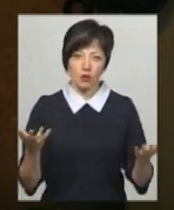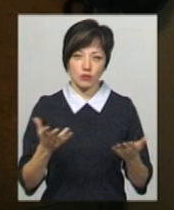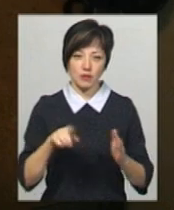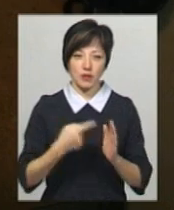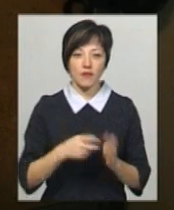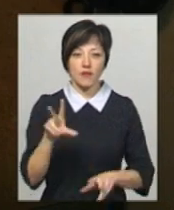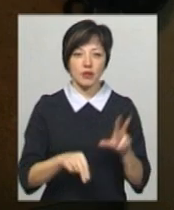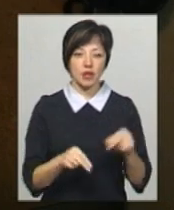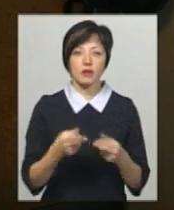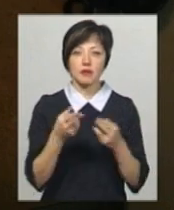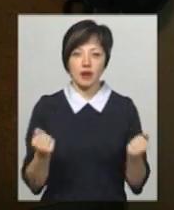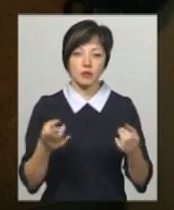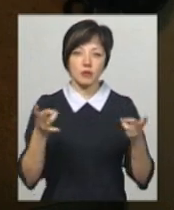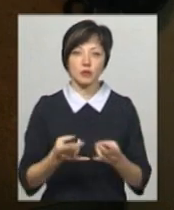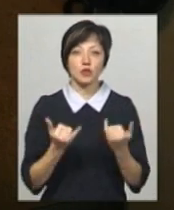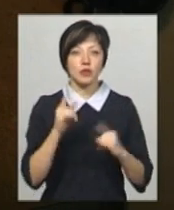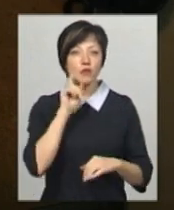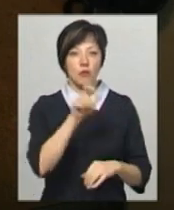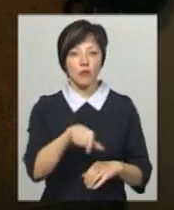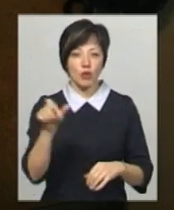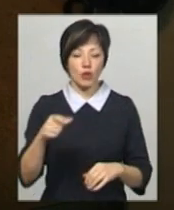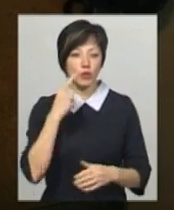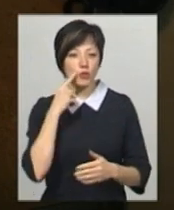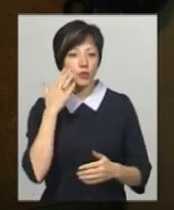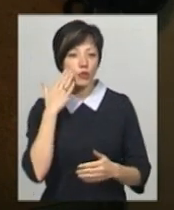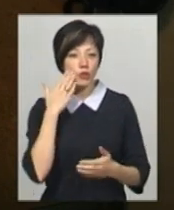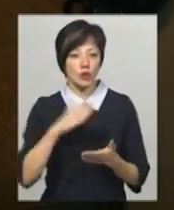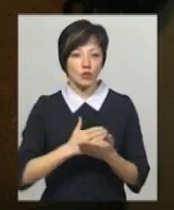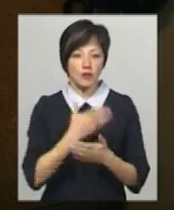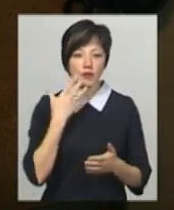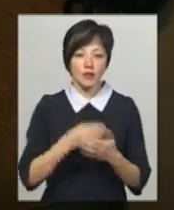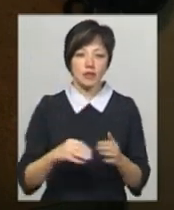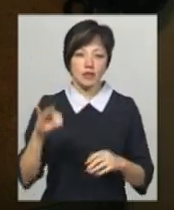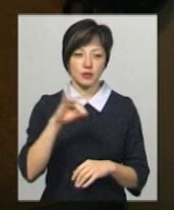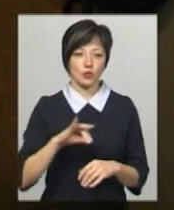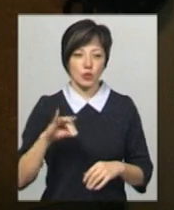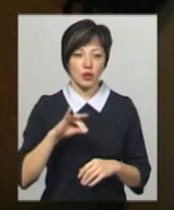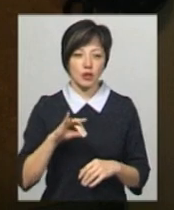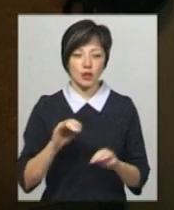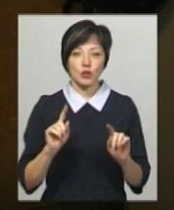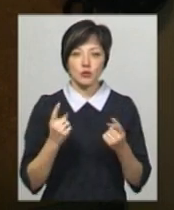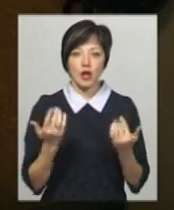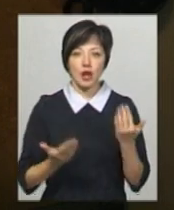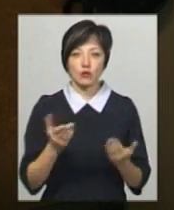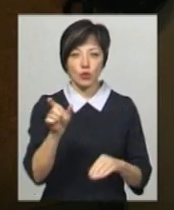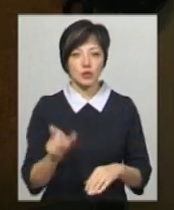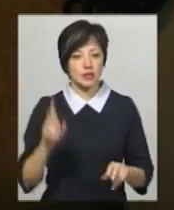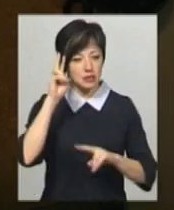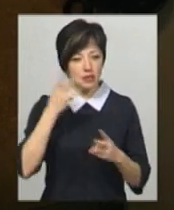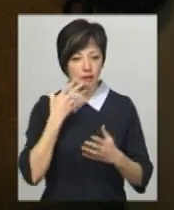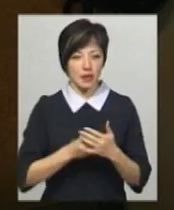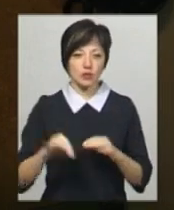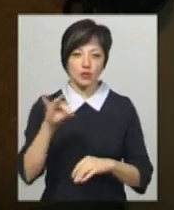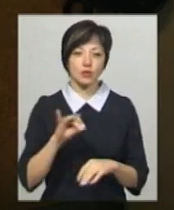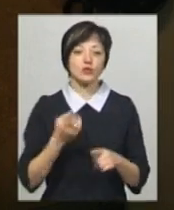Я вважаю, що так, щоб сучасна молодь орієнтувалася трохи у власній історії, тому що якщо людина не знає власної